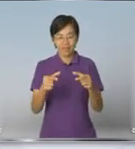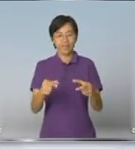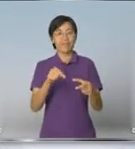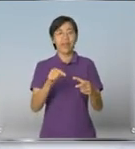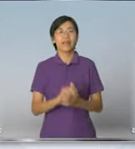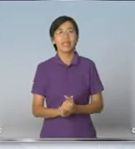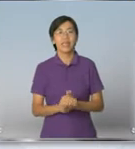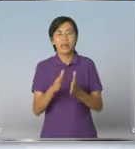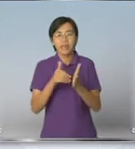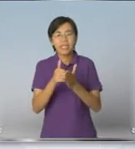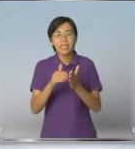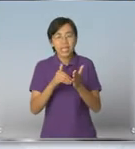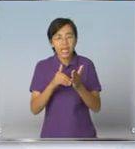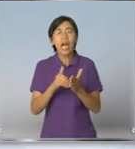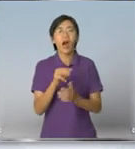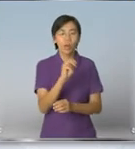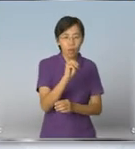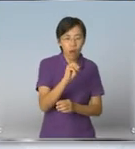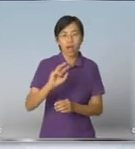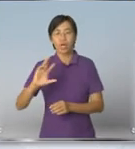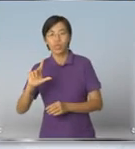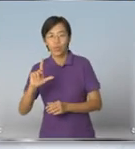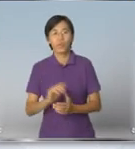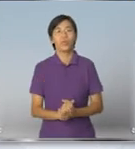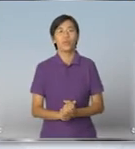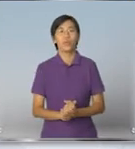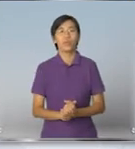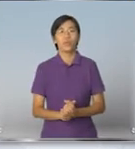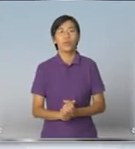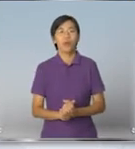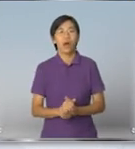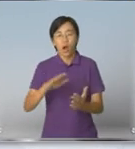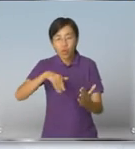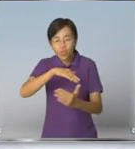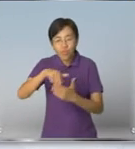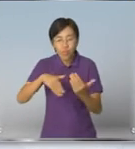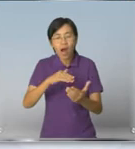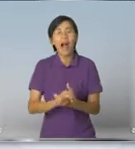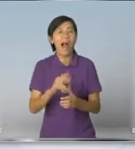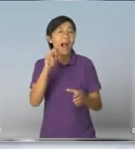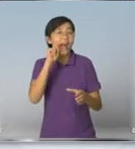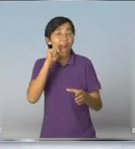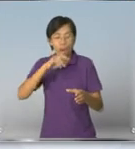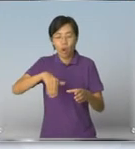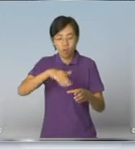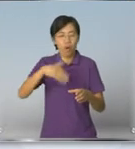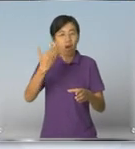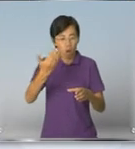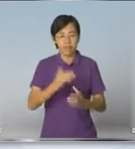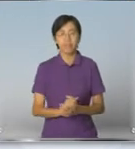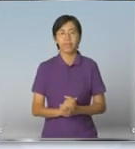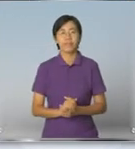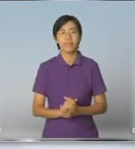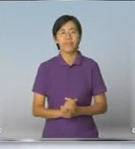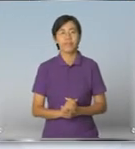ารนะครับนี่สีม่วง กับสีชมพูอีกเล็กน้อยซึ่งเดี๋ยวเราจะผสมในส่วนของสีเนี่ยลงไปในน้ําก่อนนะคะ คราวนี้แอบทราบว่ามีวั